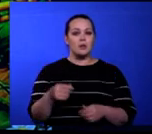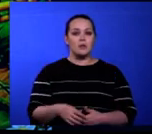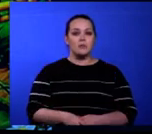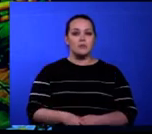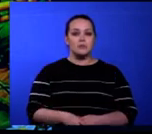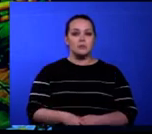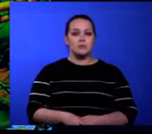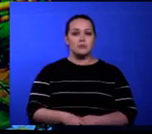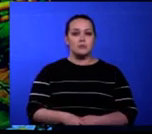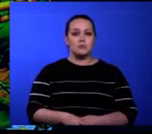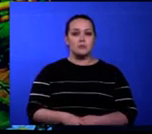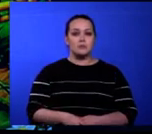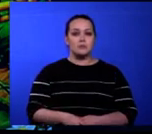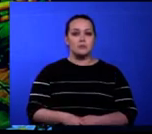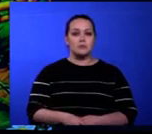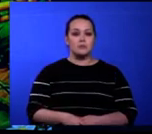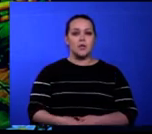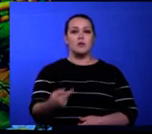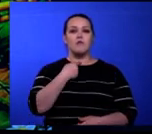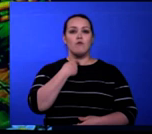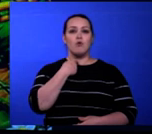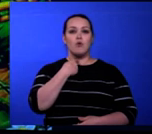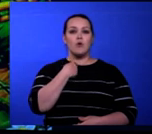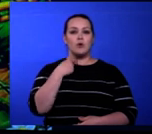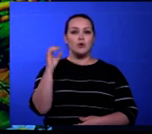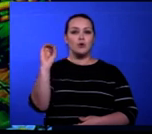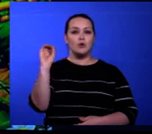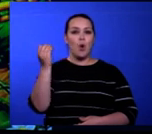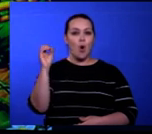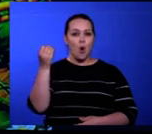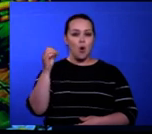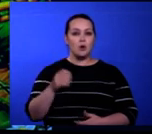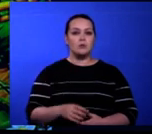него идет звук Ё. Ё.